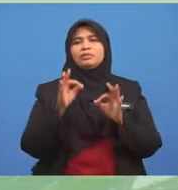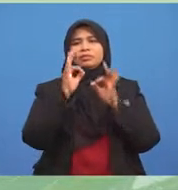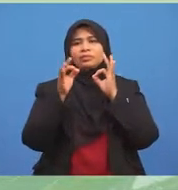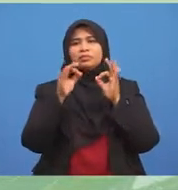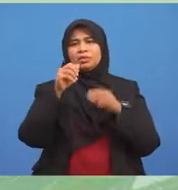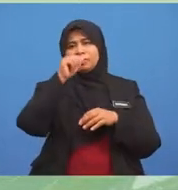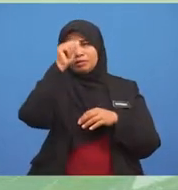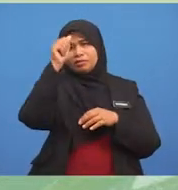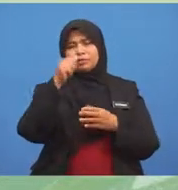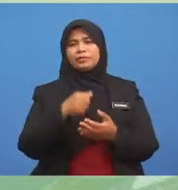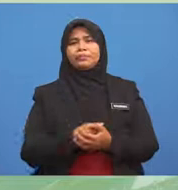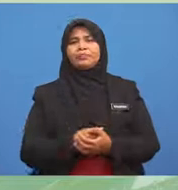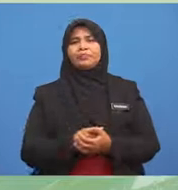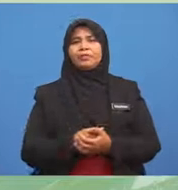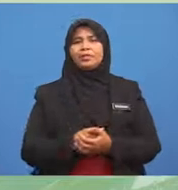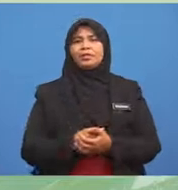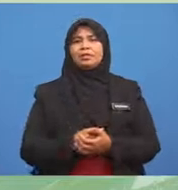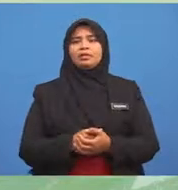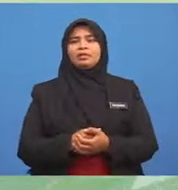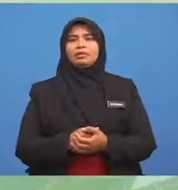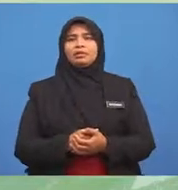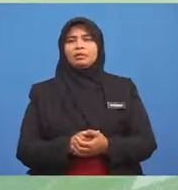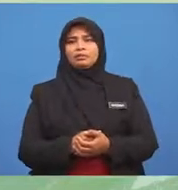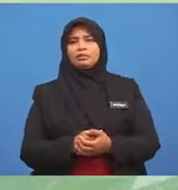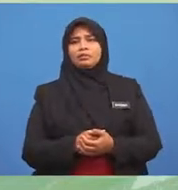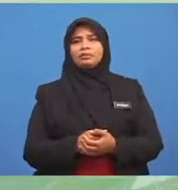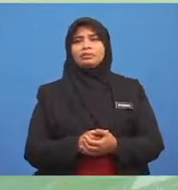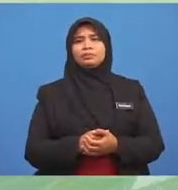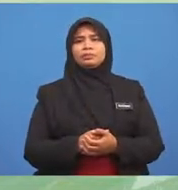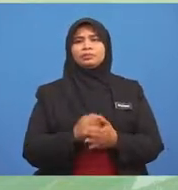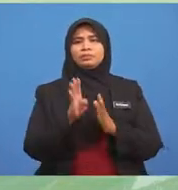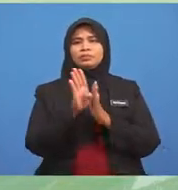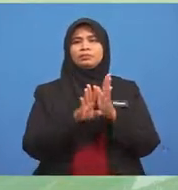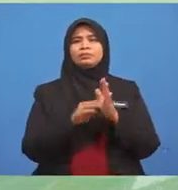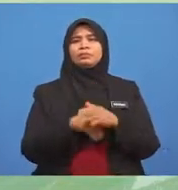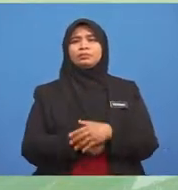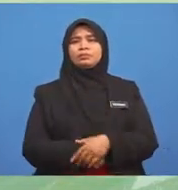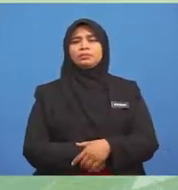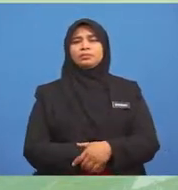SWT dalam surah Al-Baqarah ayat 168 yang berbunyi,